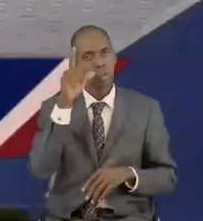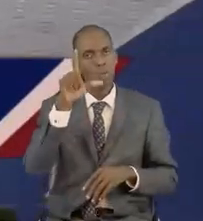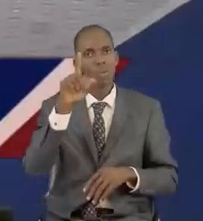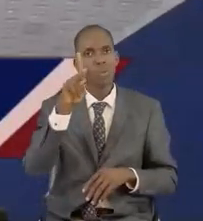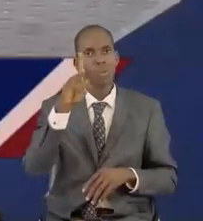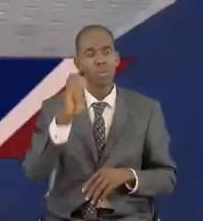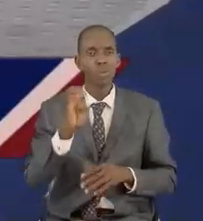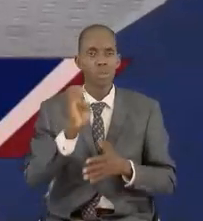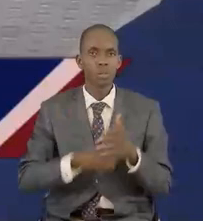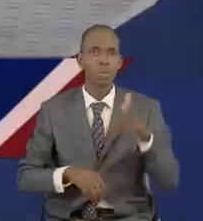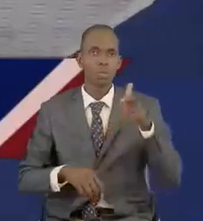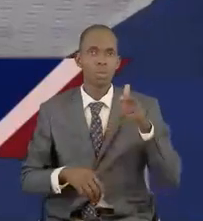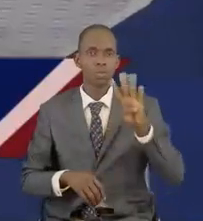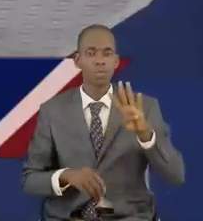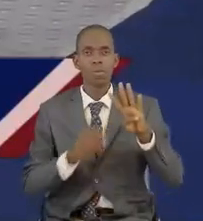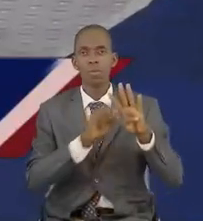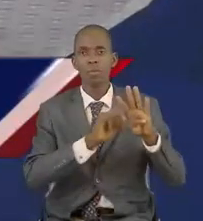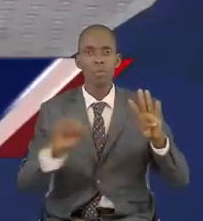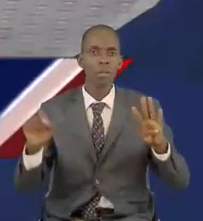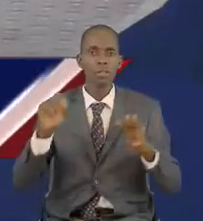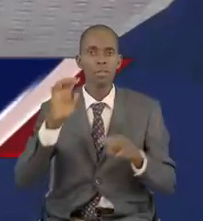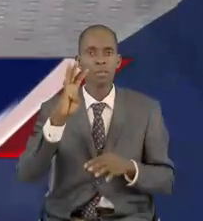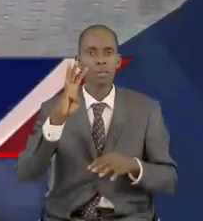Luke 24 45